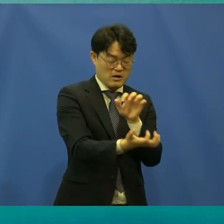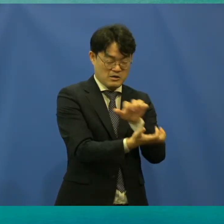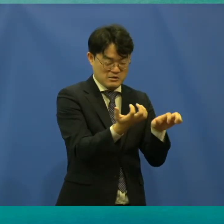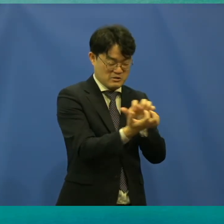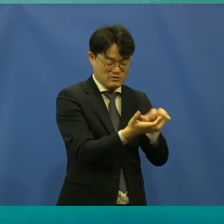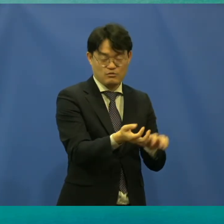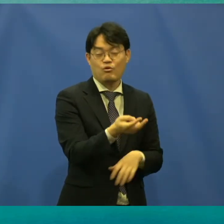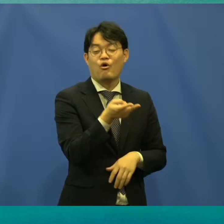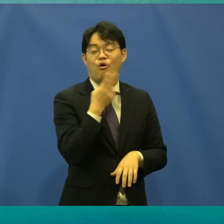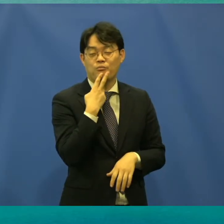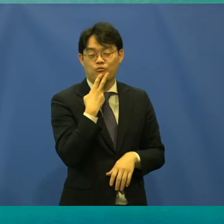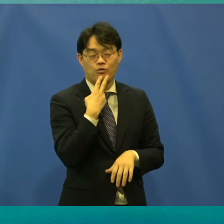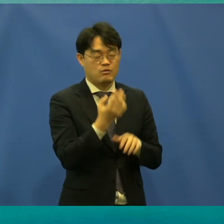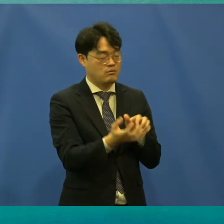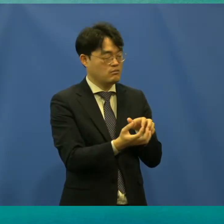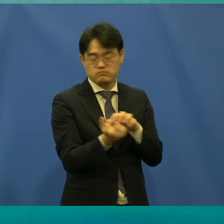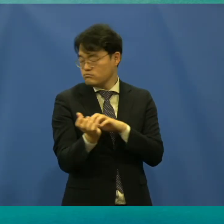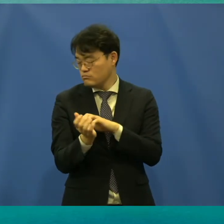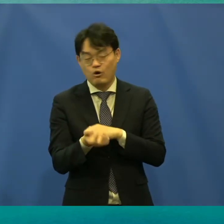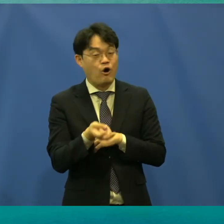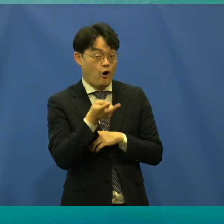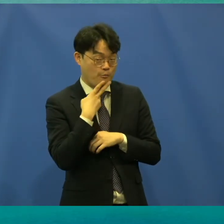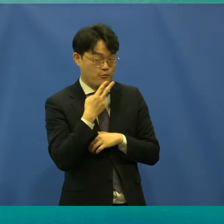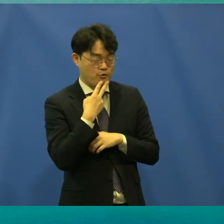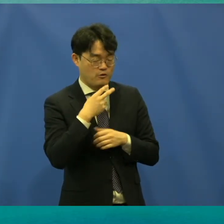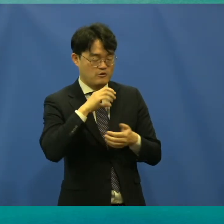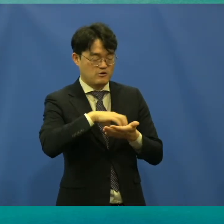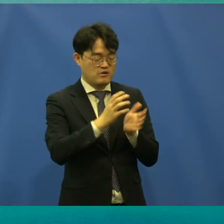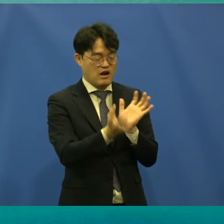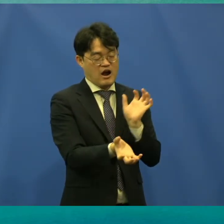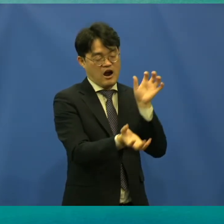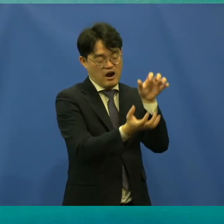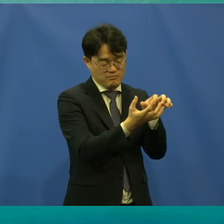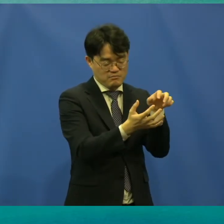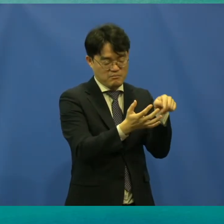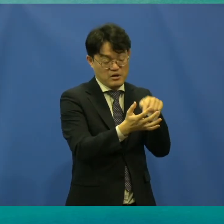봅니다. 풍랑도 이미 준비해 놓으셨던 겁니다.